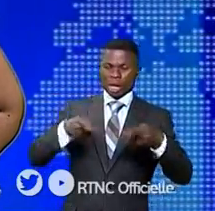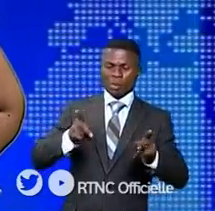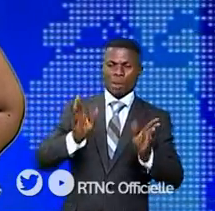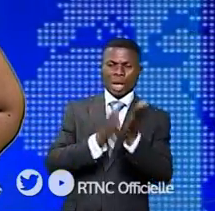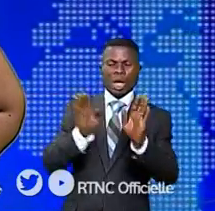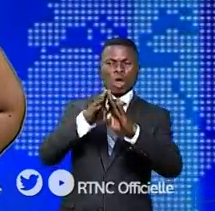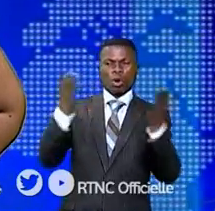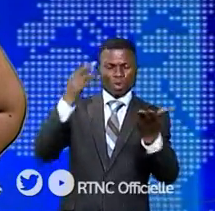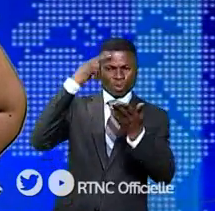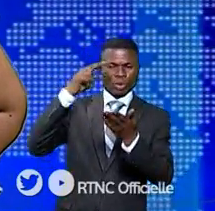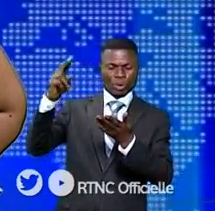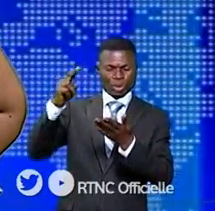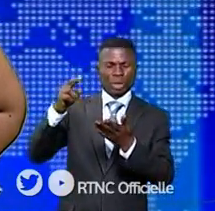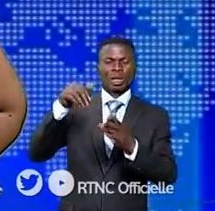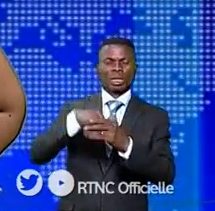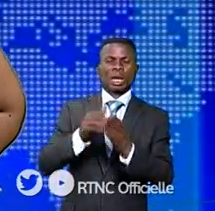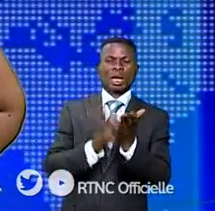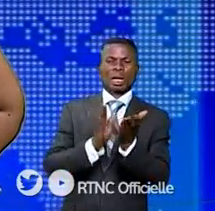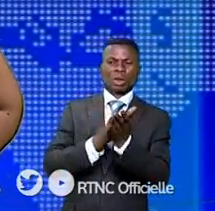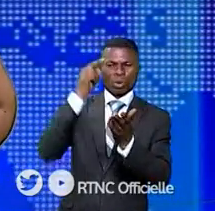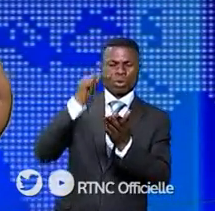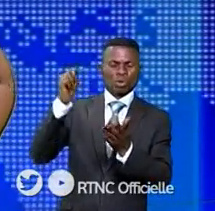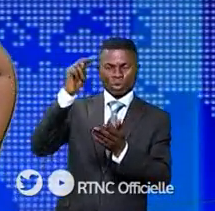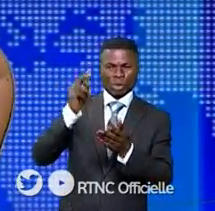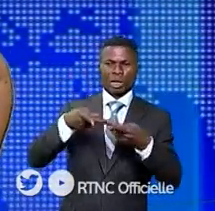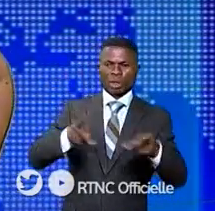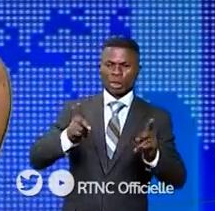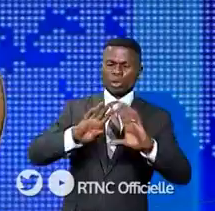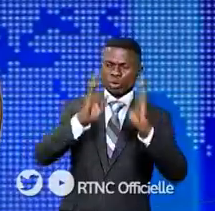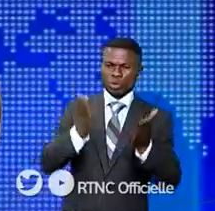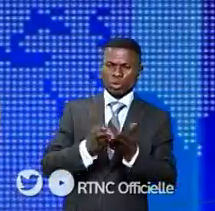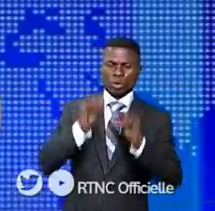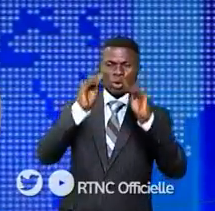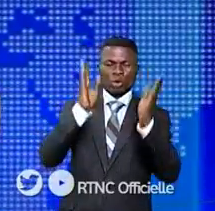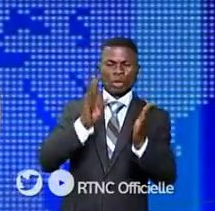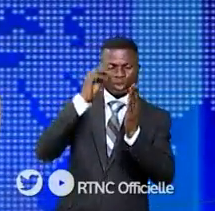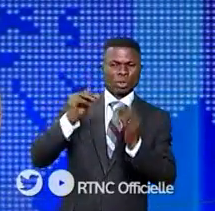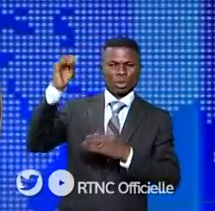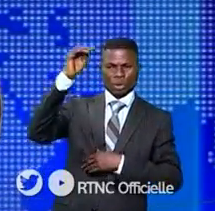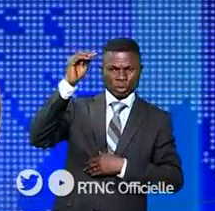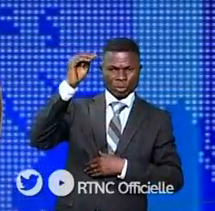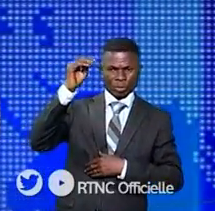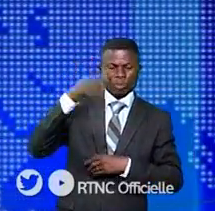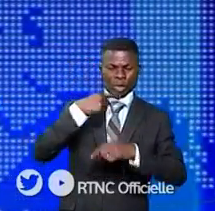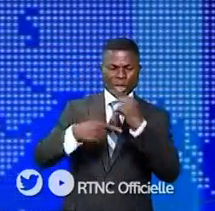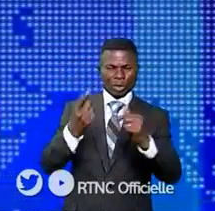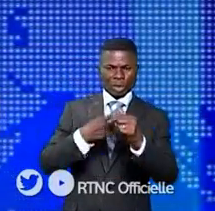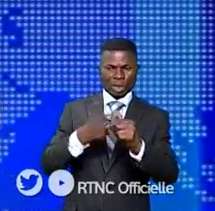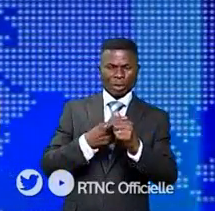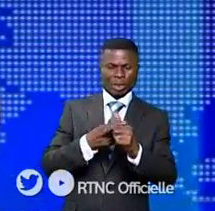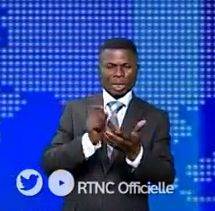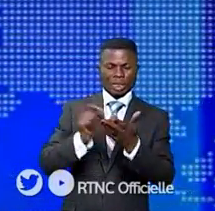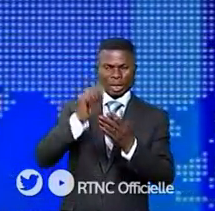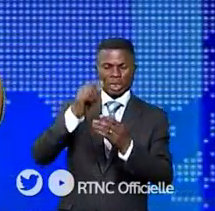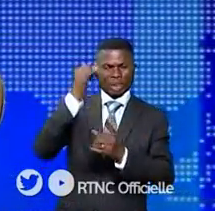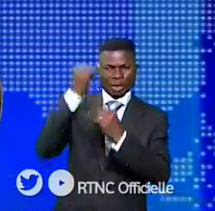reprise progressive des activités académiques dans les institutions d'enseignement supérieur et universitaire en commençant par des